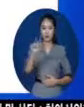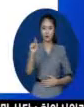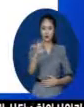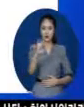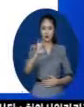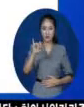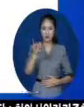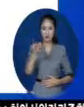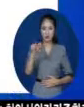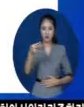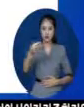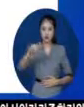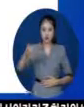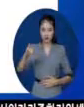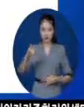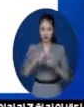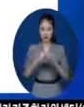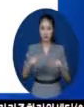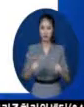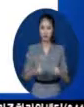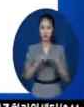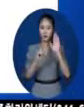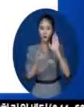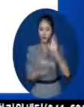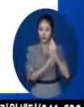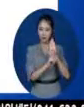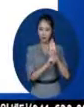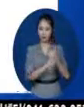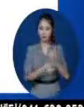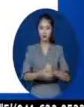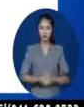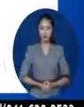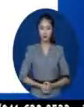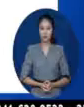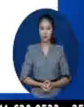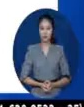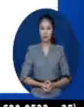주식회사 세안 ENC에서 통신 장비 설치원을 모집합니다.